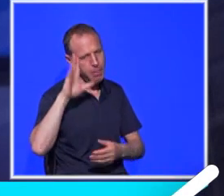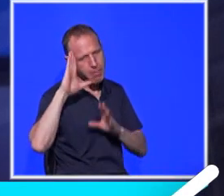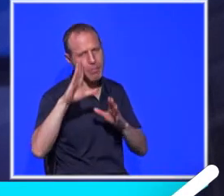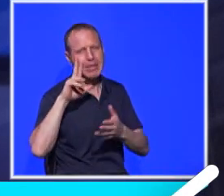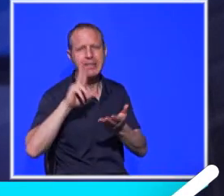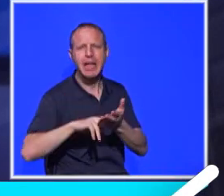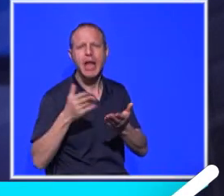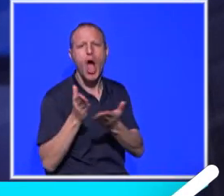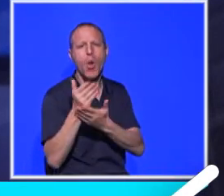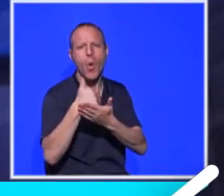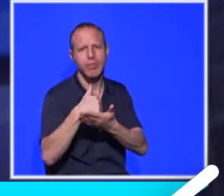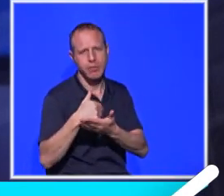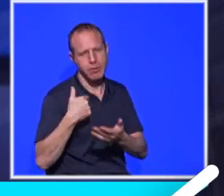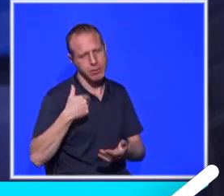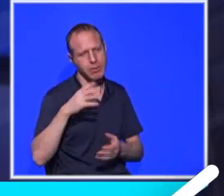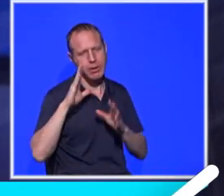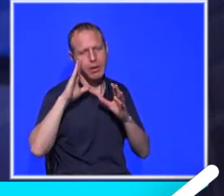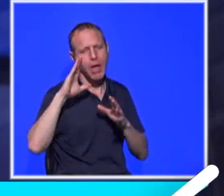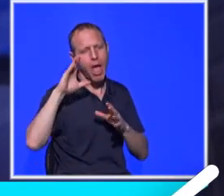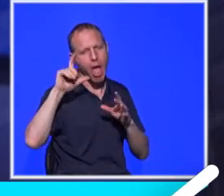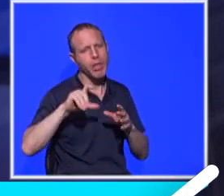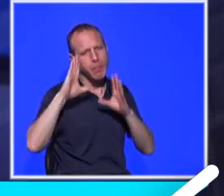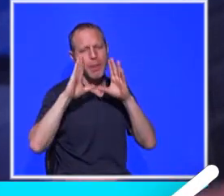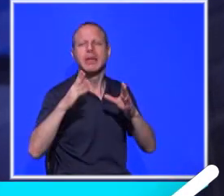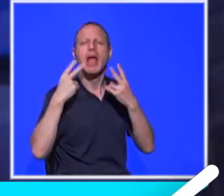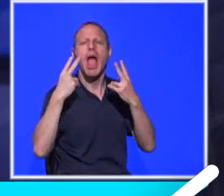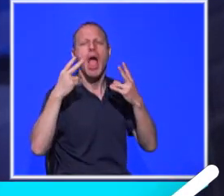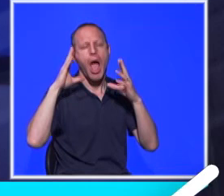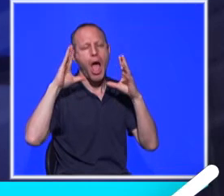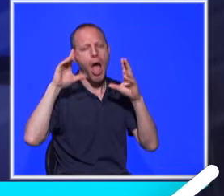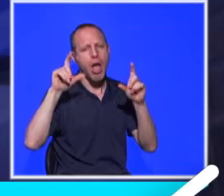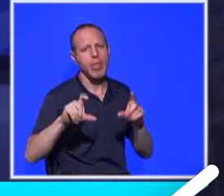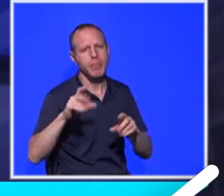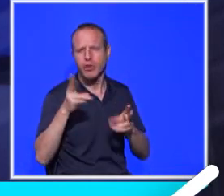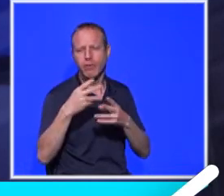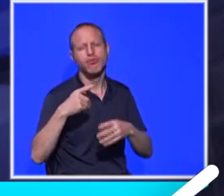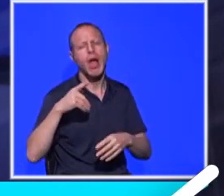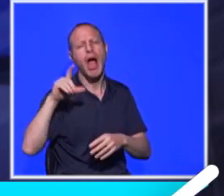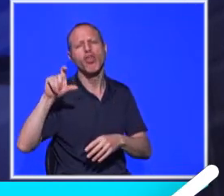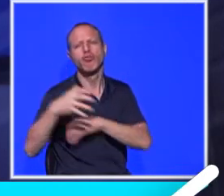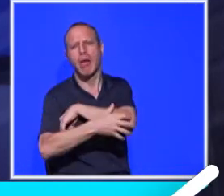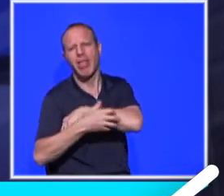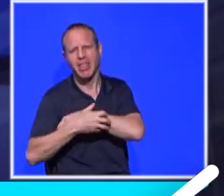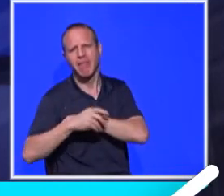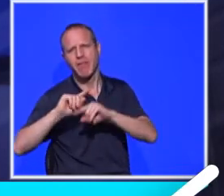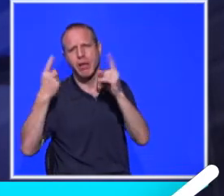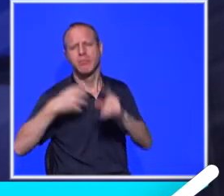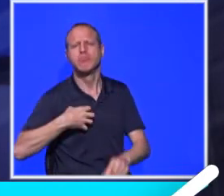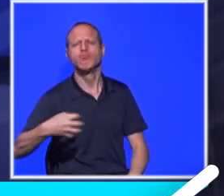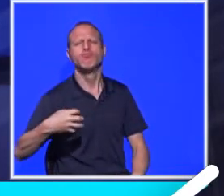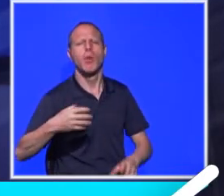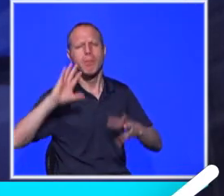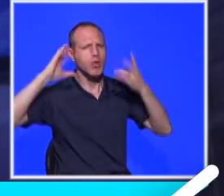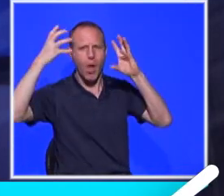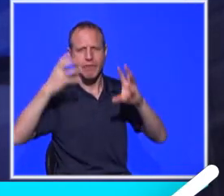אדם שמאמין בערך האדם. אי אפשר לתת לאנשים להיות עניים, ואחרים מתעשרים עושר שהוא מטורף.